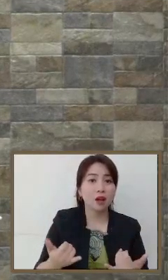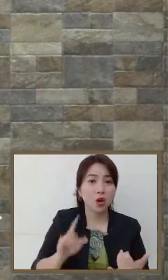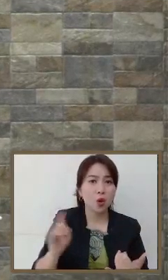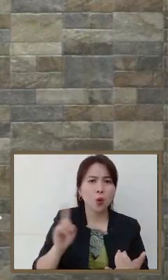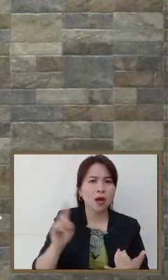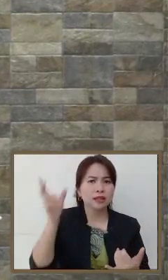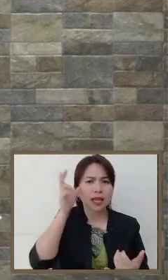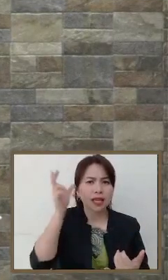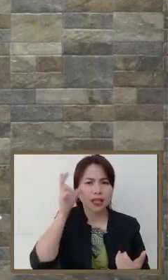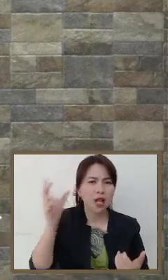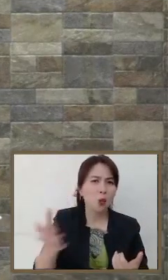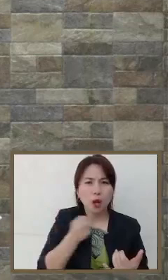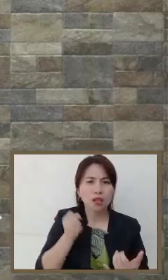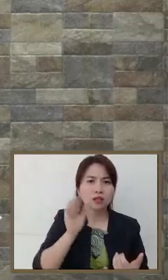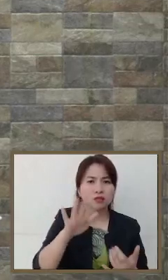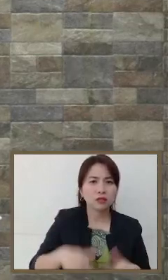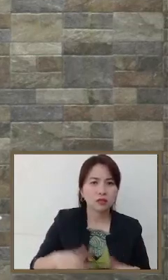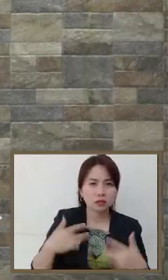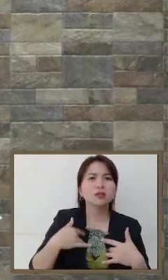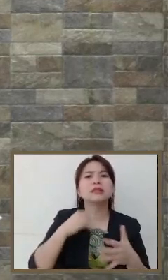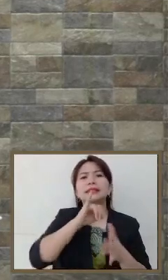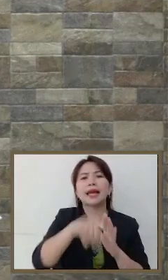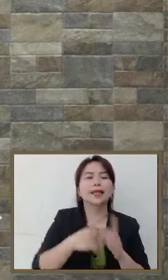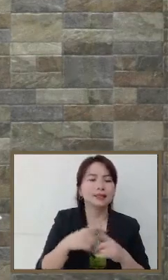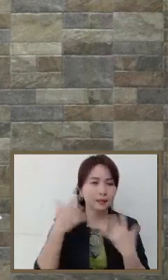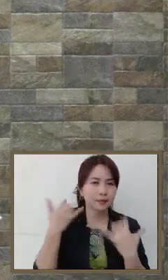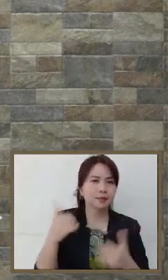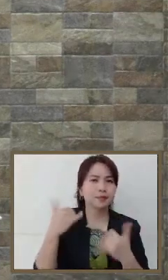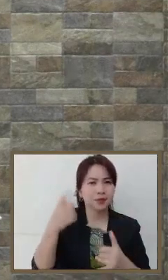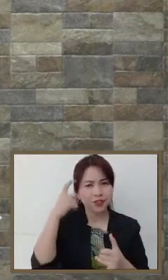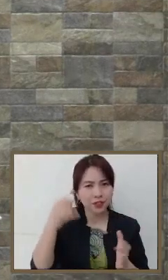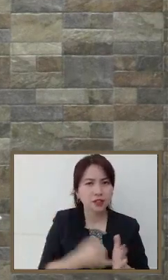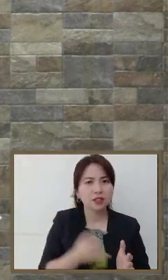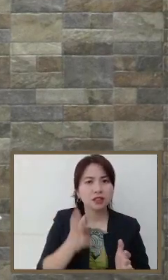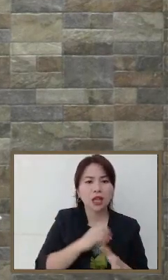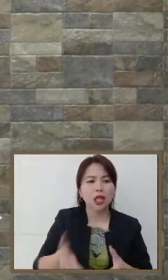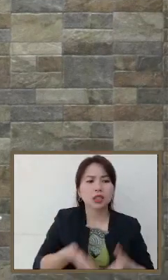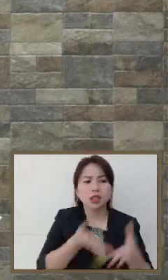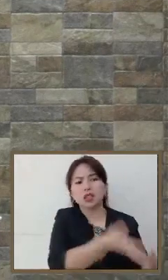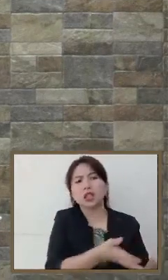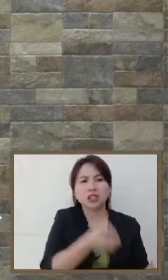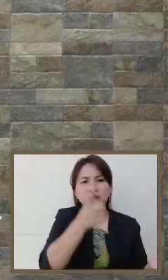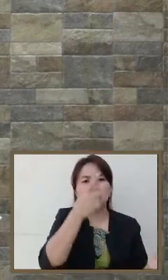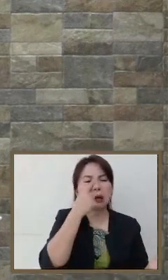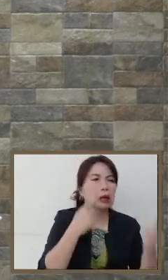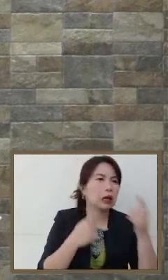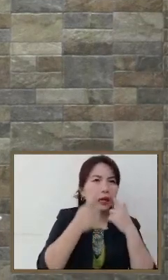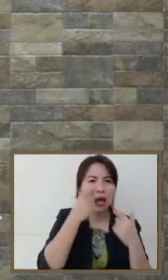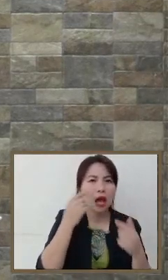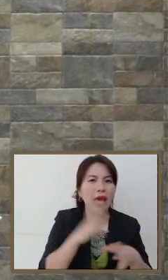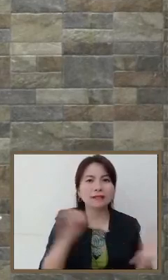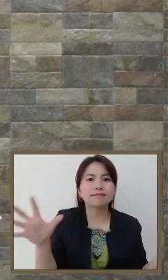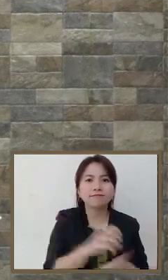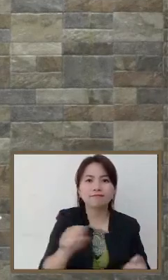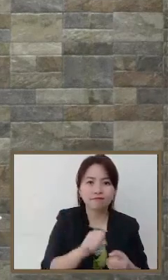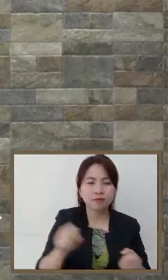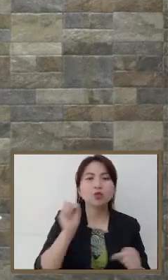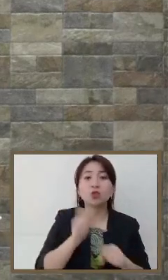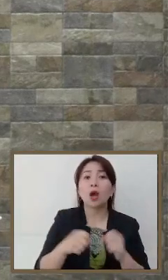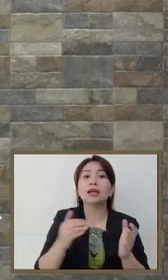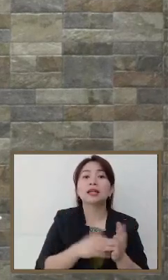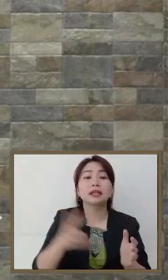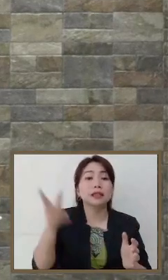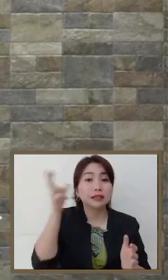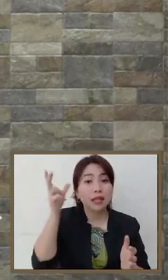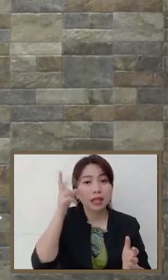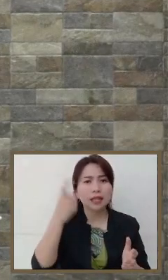buhay mo walang iba paglalaruan ng buhay mo Iiwan kang luha ng diyablo kaya kung ang diyablo ay seryoso na